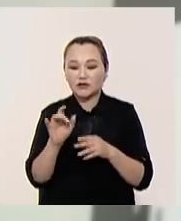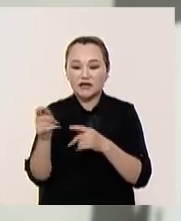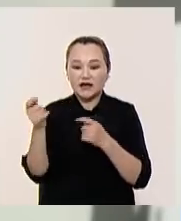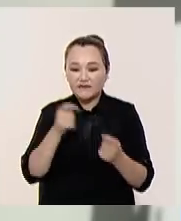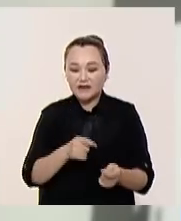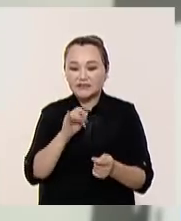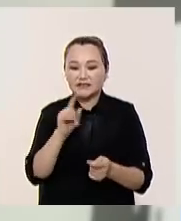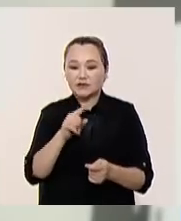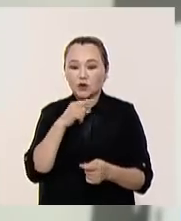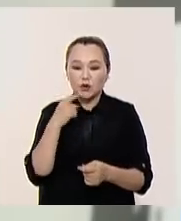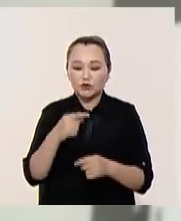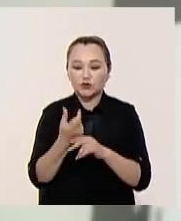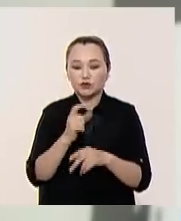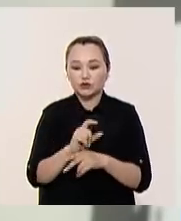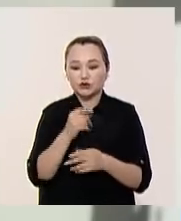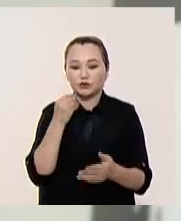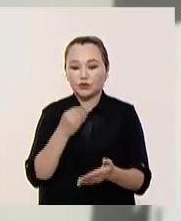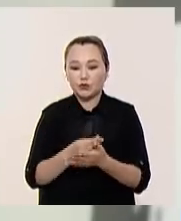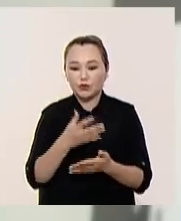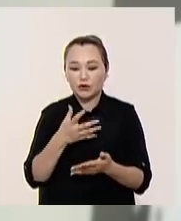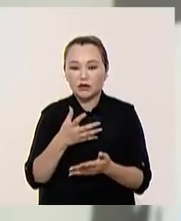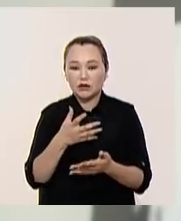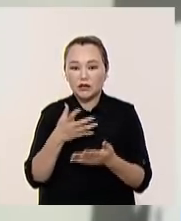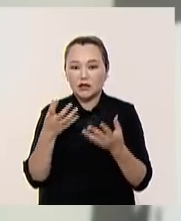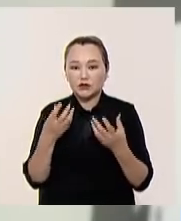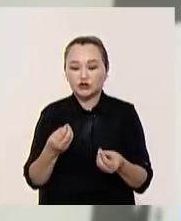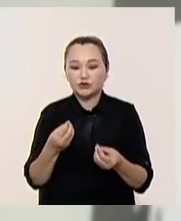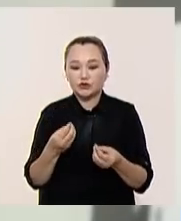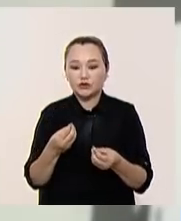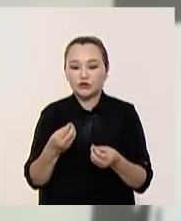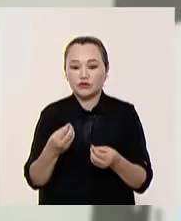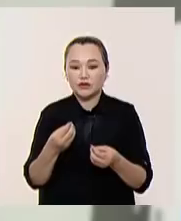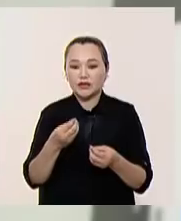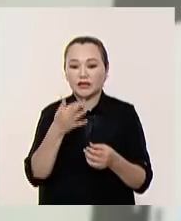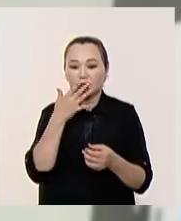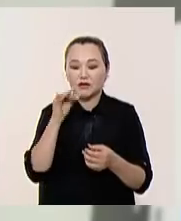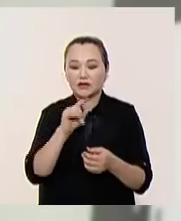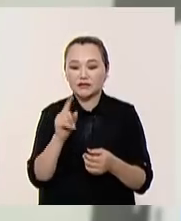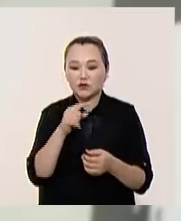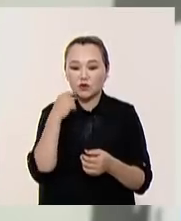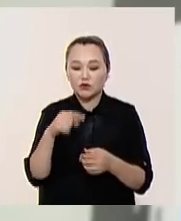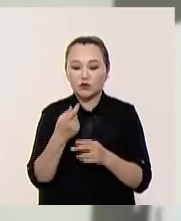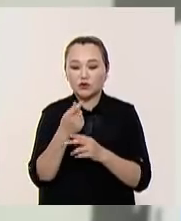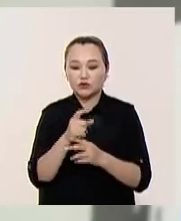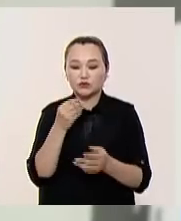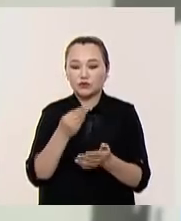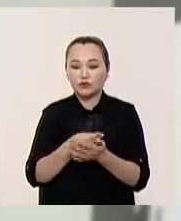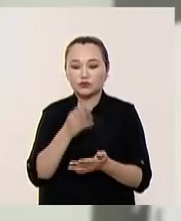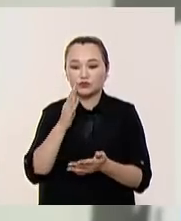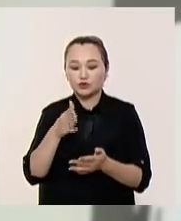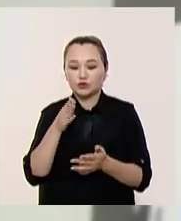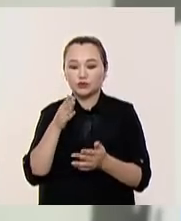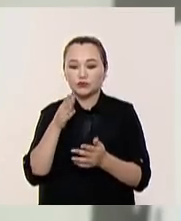завозить из России очень сейчас дорого. И еще, то есть импорт из России очень удорожает